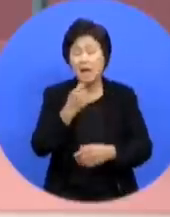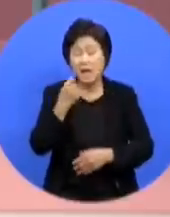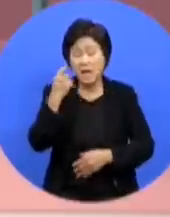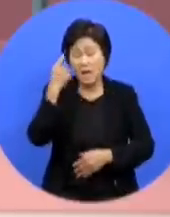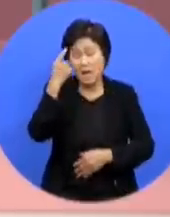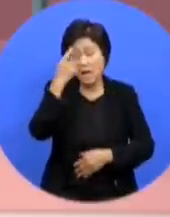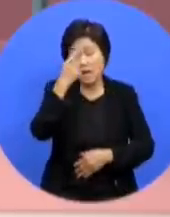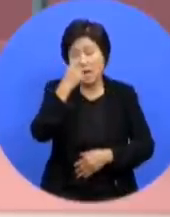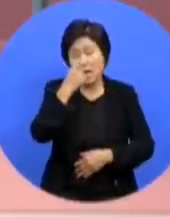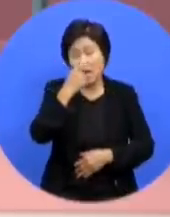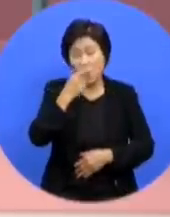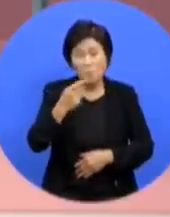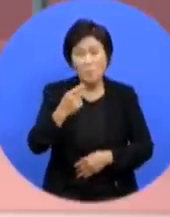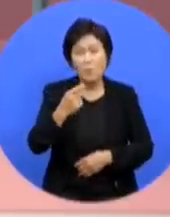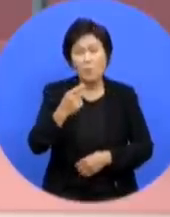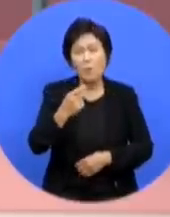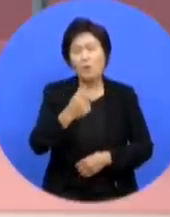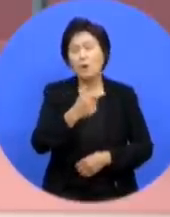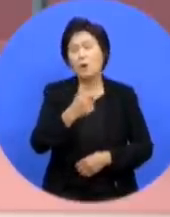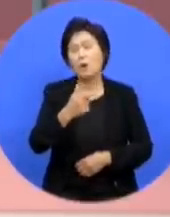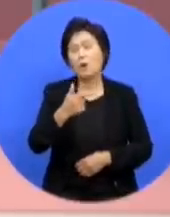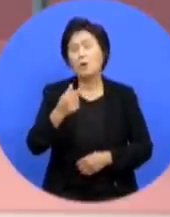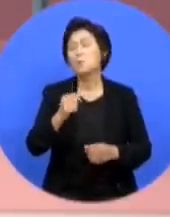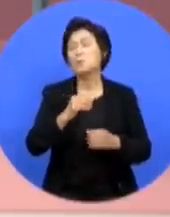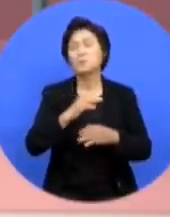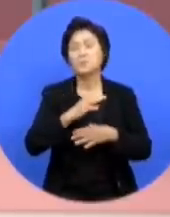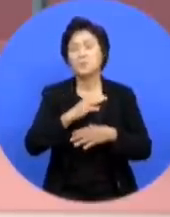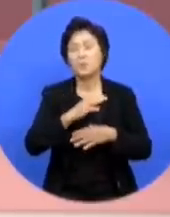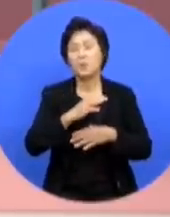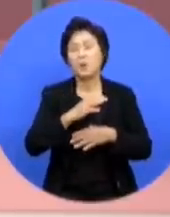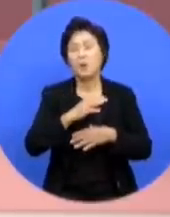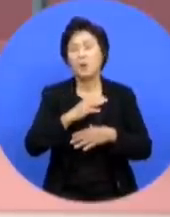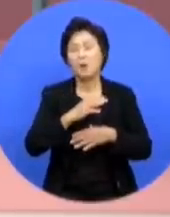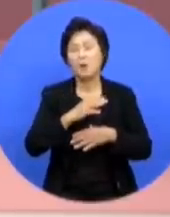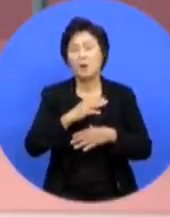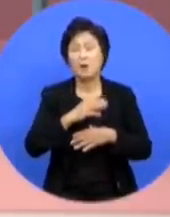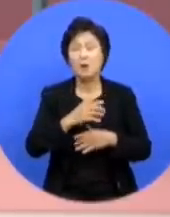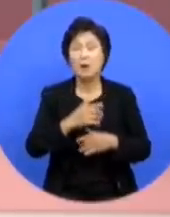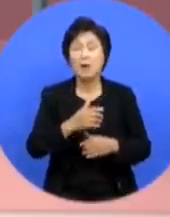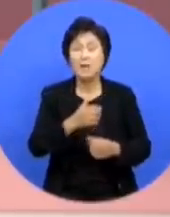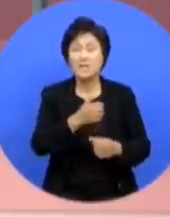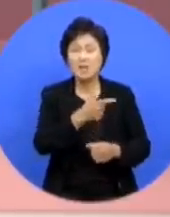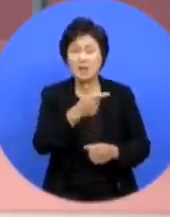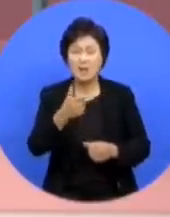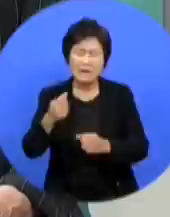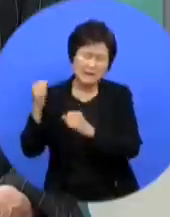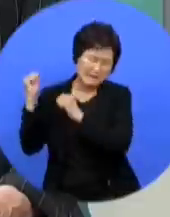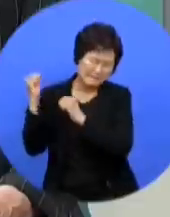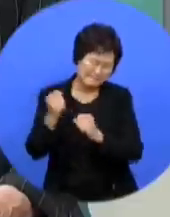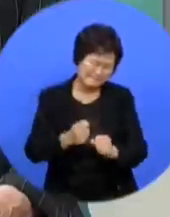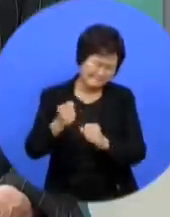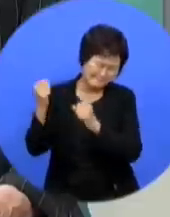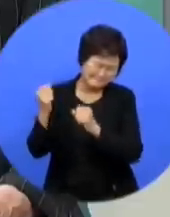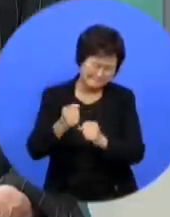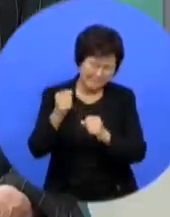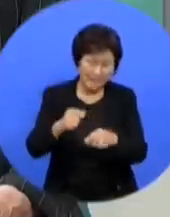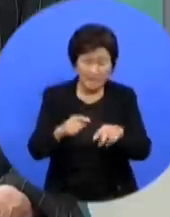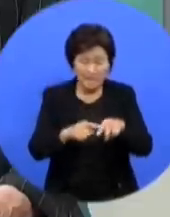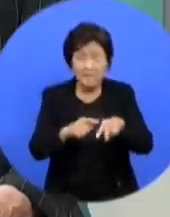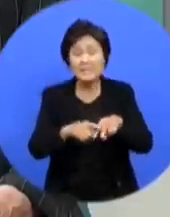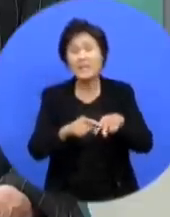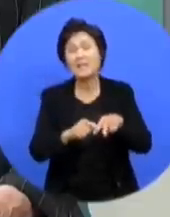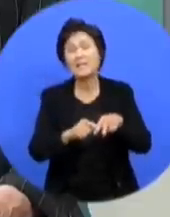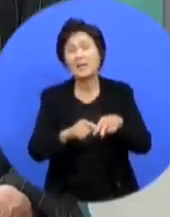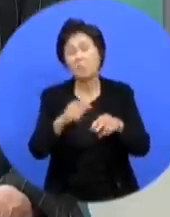그게 너무 컸다. 그러다가 결국은 그 다리가 썩어가기 시작했어요. 너무 맞아가지고. 그러니까 그냥 내보낸